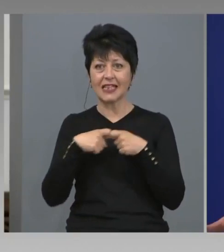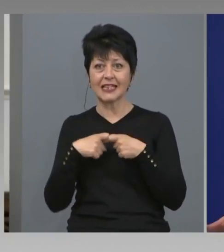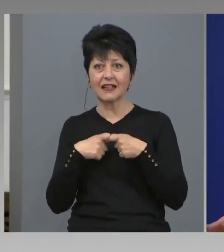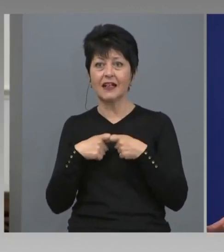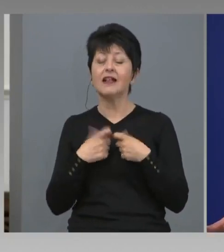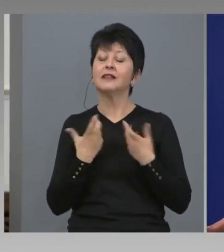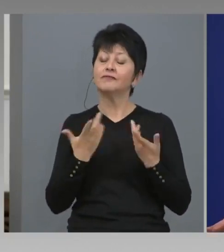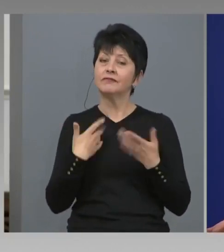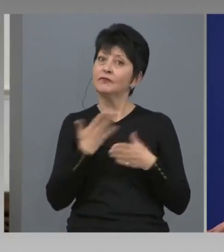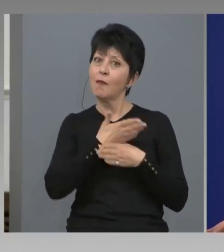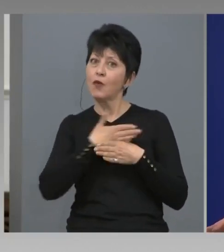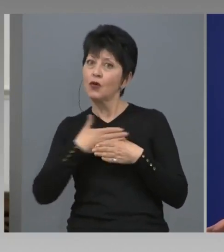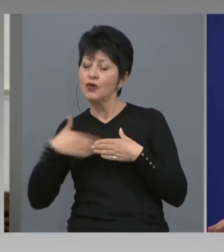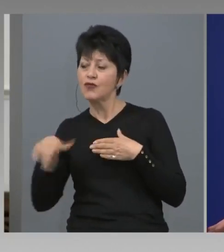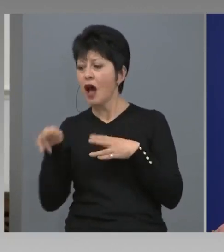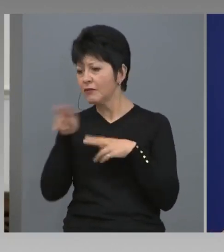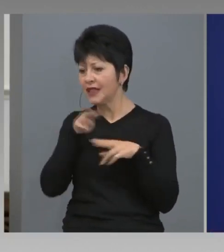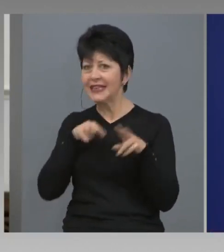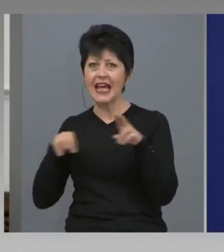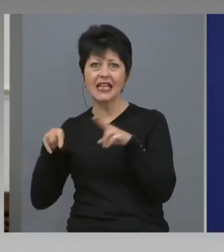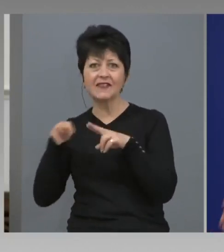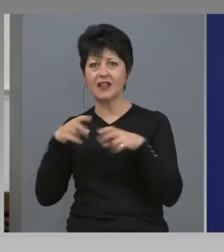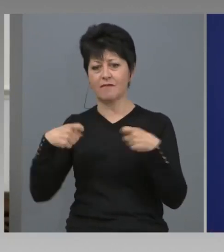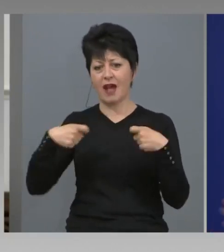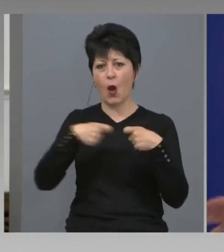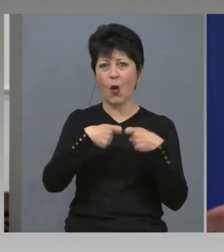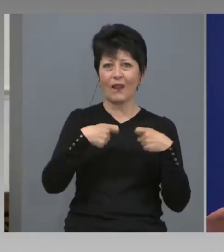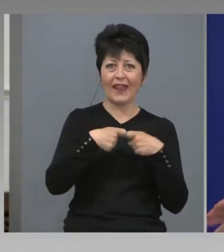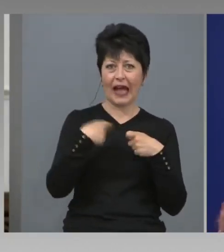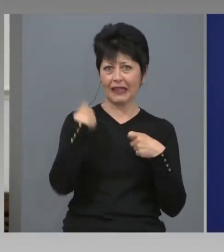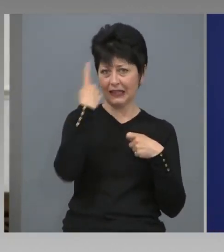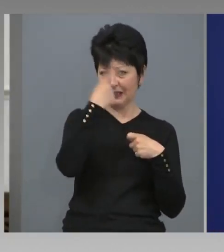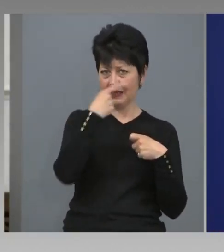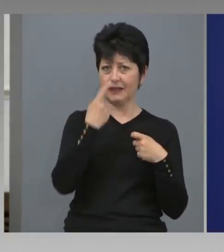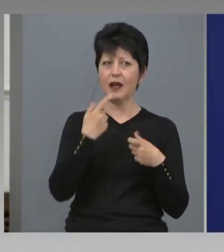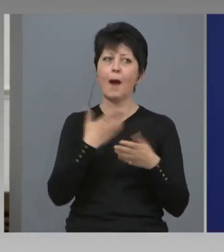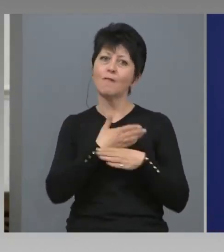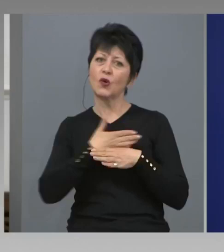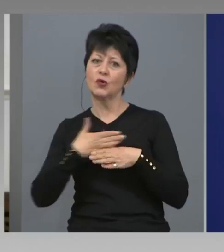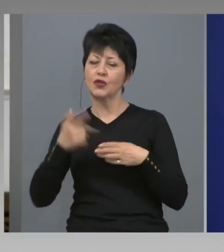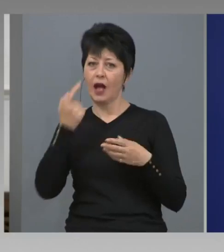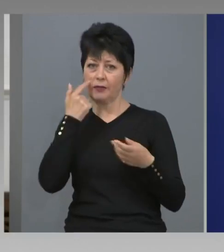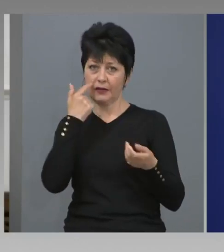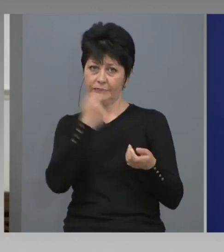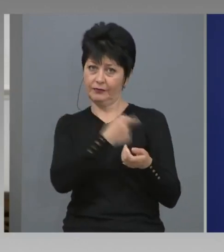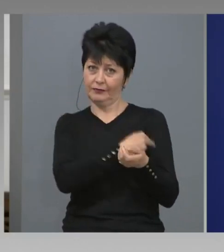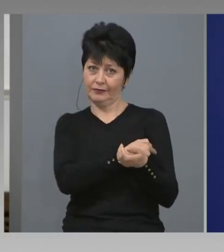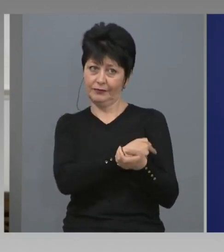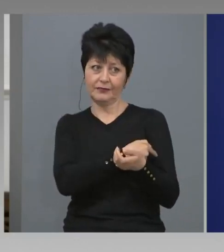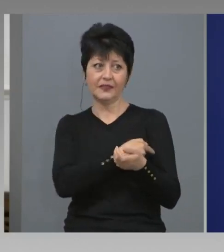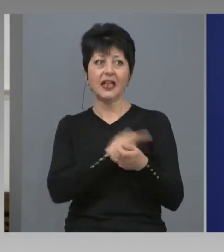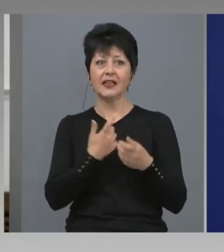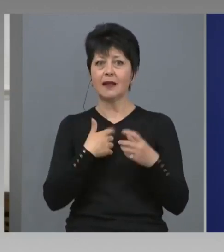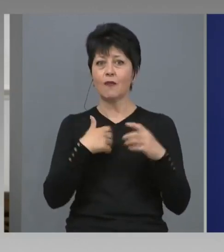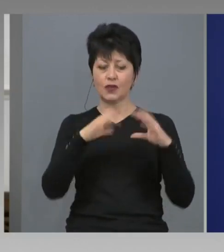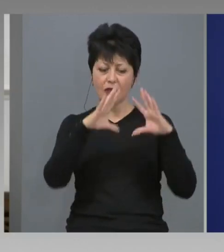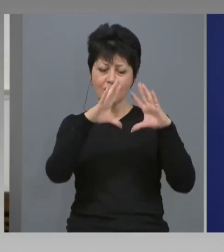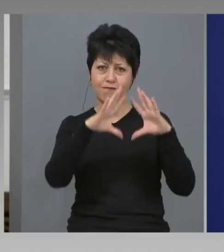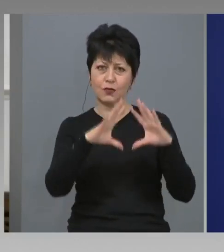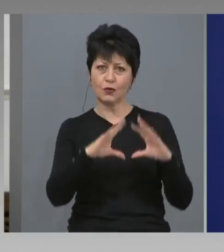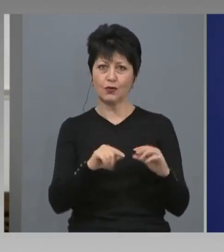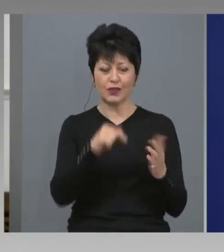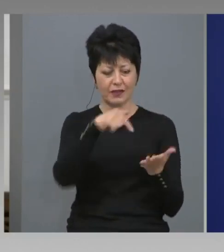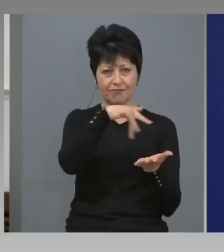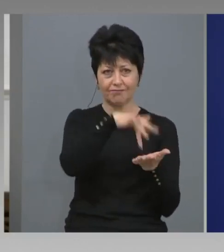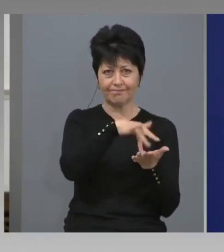проучванията, продължават издирванията на контактни лица, тестуването и задушаване на цялото огнище.